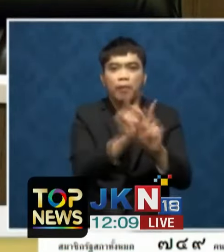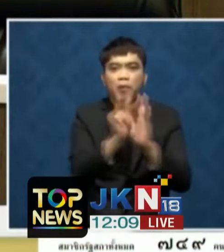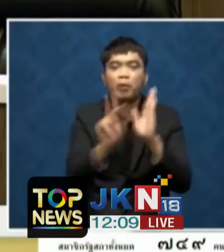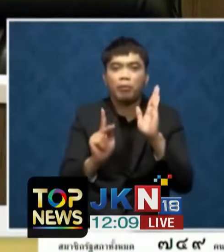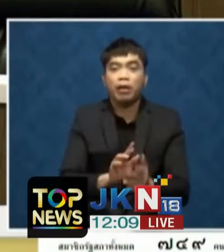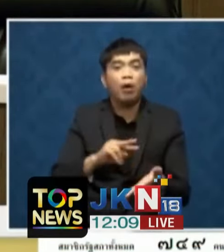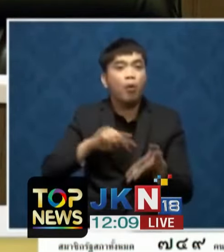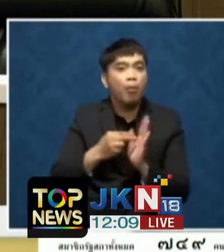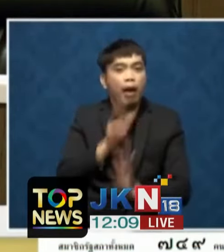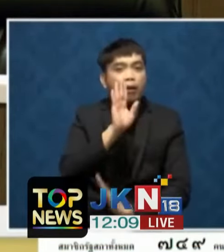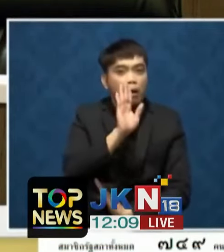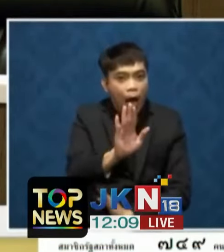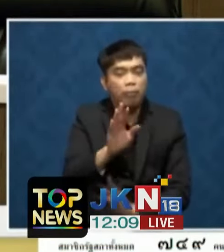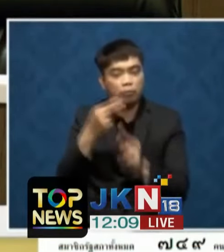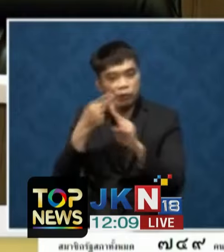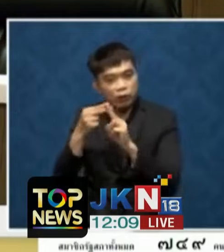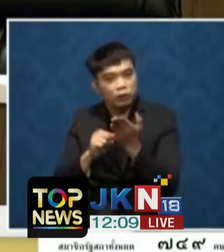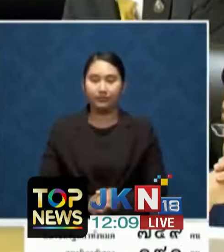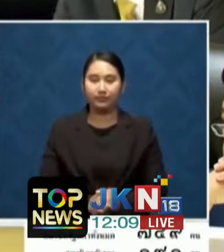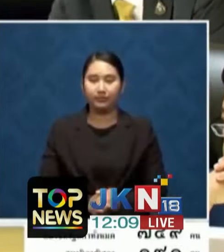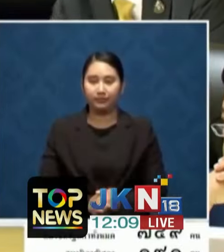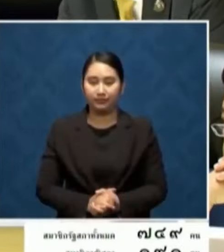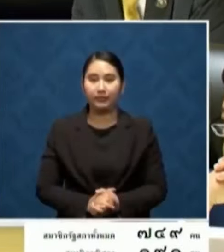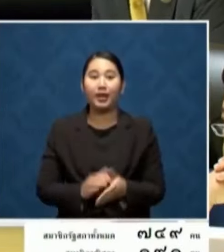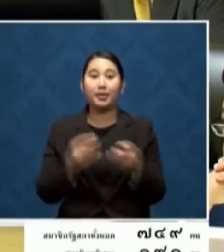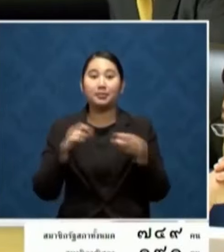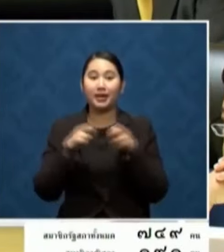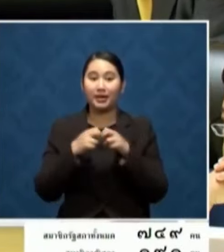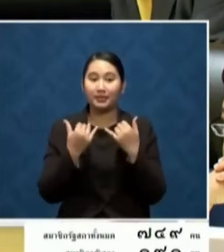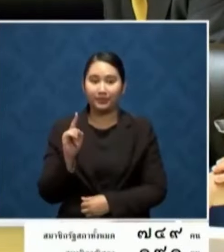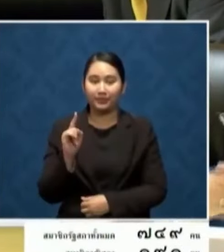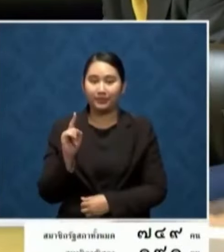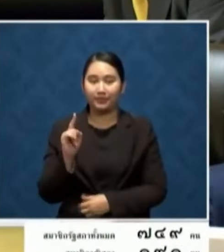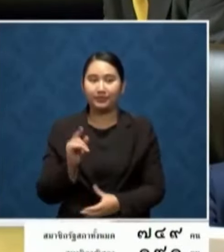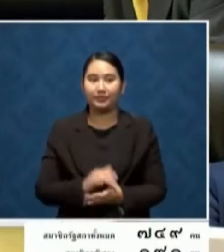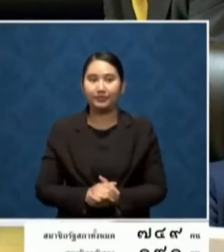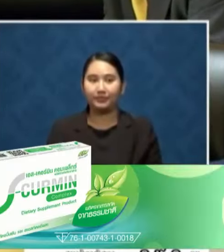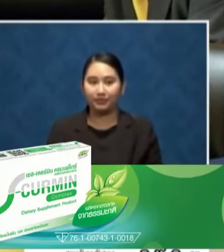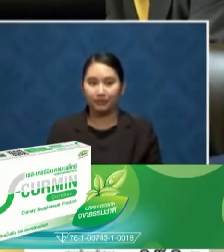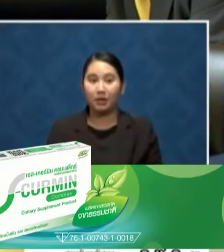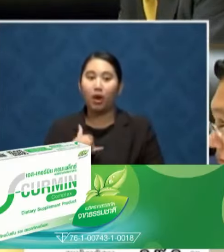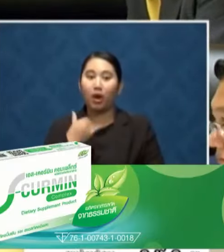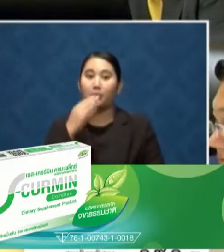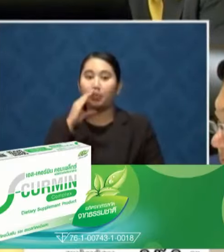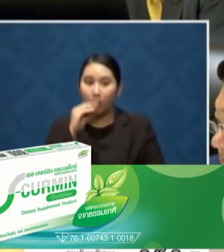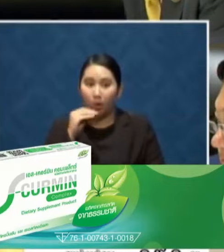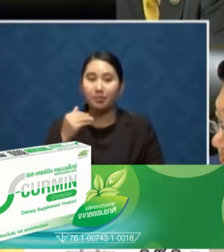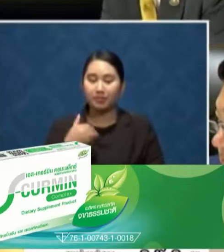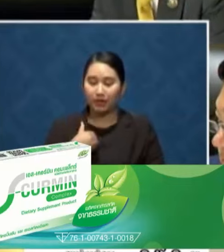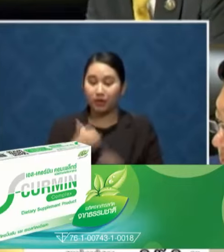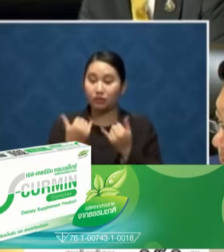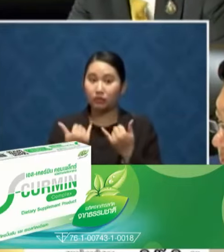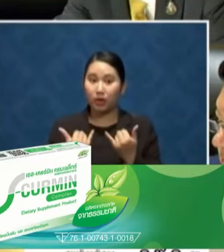าจะต้องมีการพูดคุยมีการเปิดห้องรับฟังหรือไม่ซึ่งสว.ประพันธ์คูณมีเนี่ยเขามองแบบนี้นะคะว่าถ้าเป็นการค